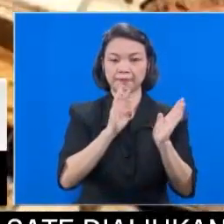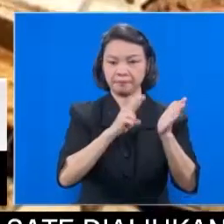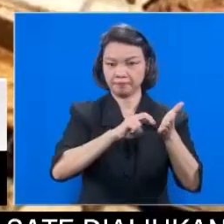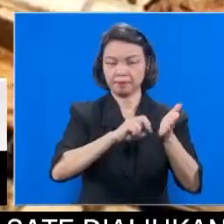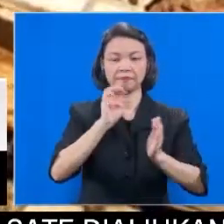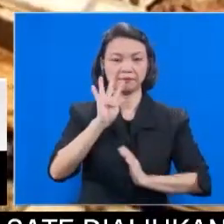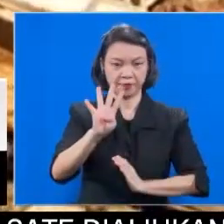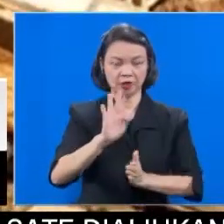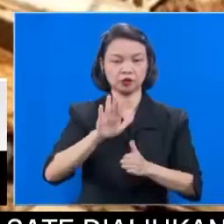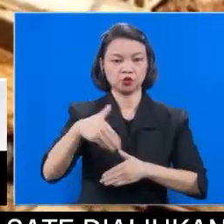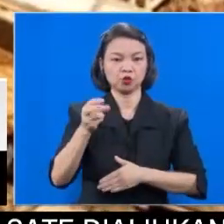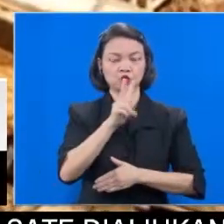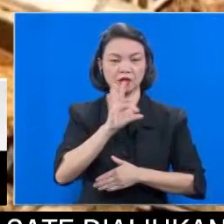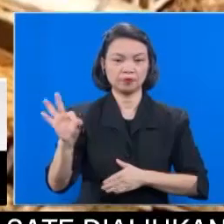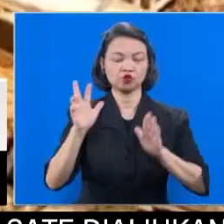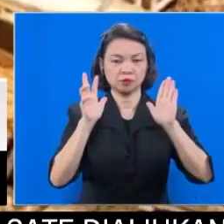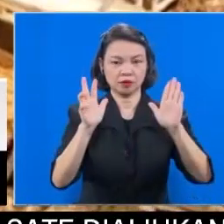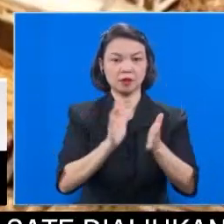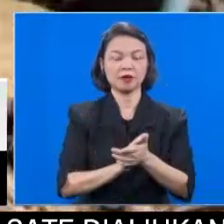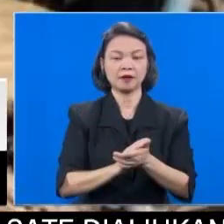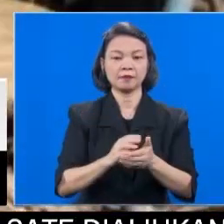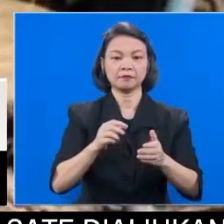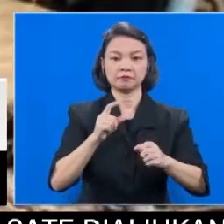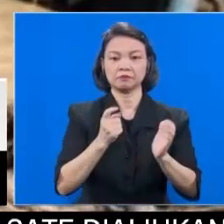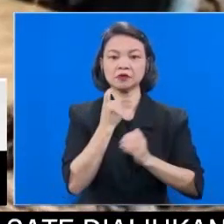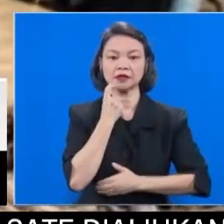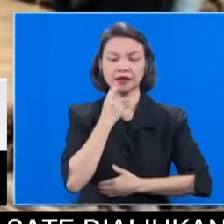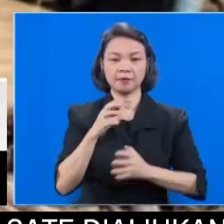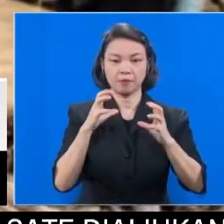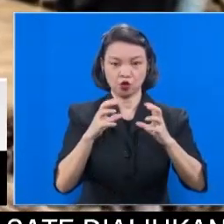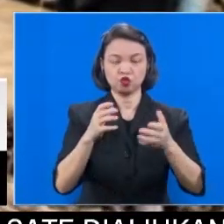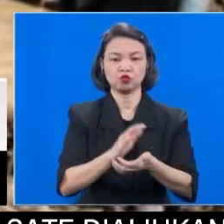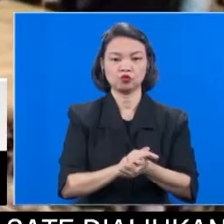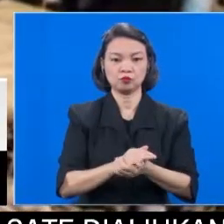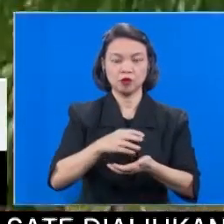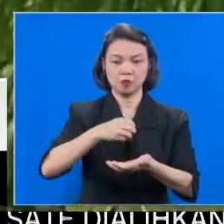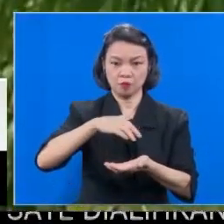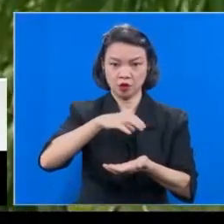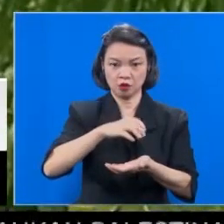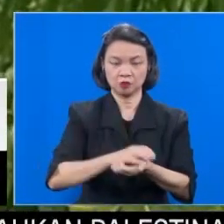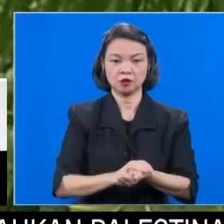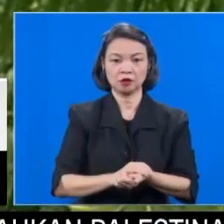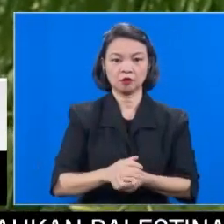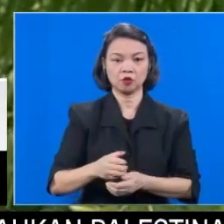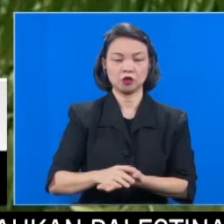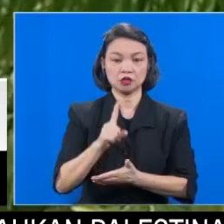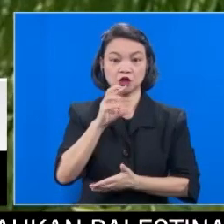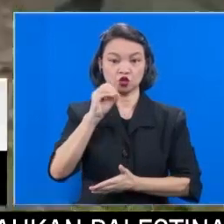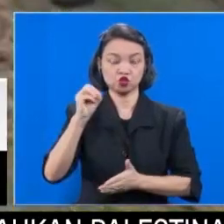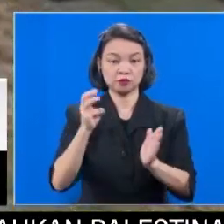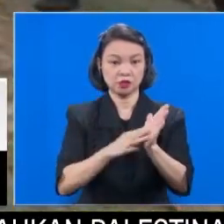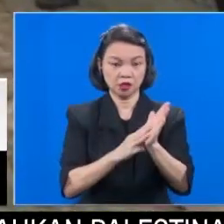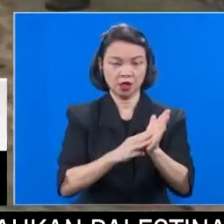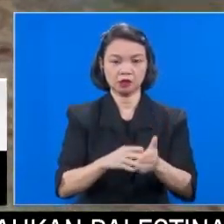2009 tentang Minerba dan batubara dengan ancaman hukuman lima tahun penjara dan denda maksimal 100 Milyar rupiah